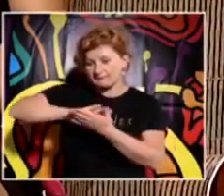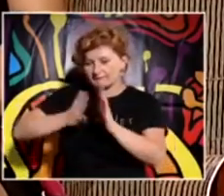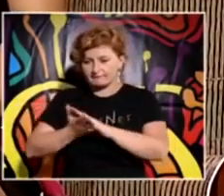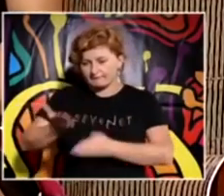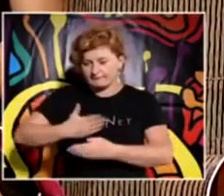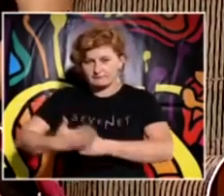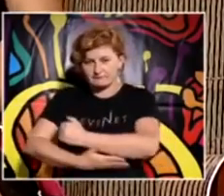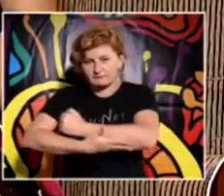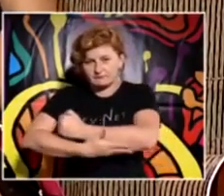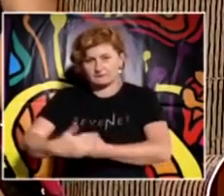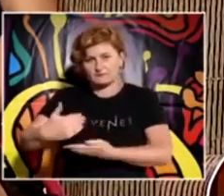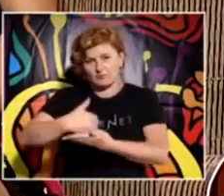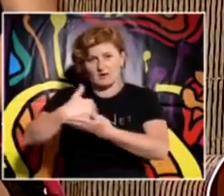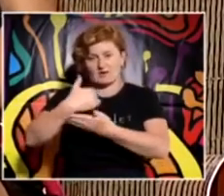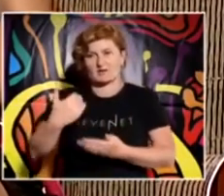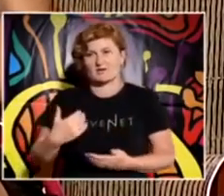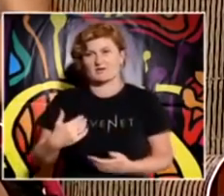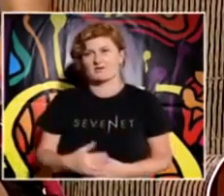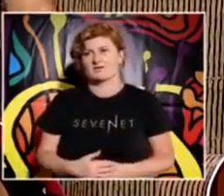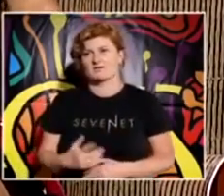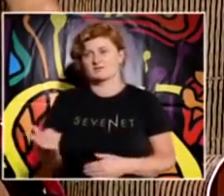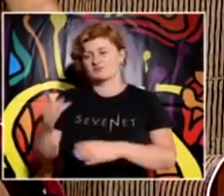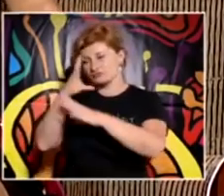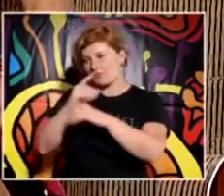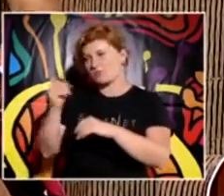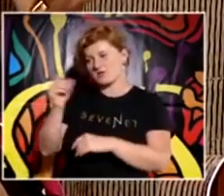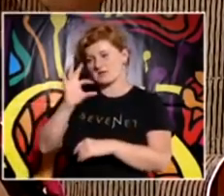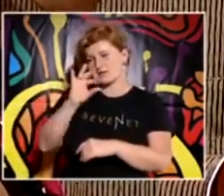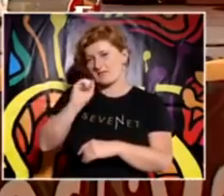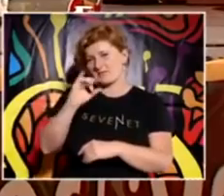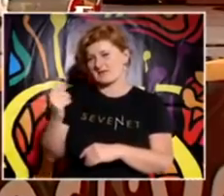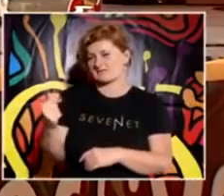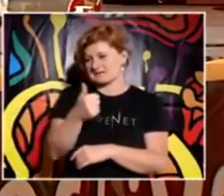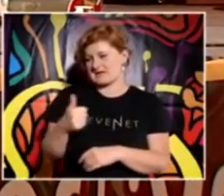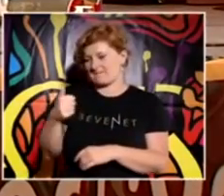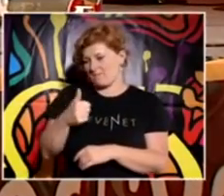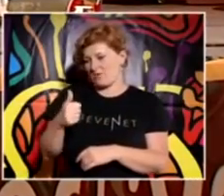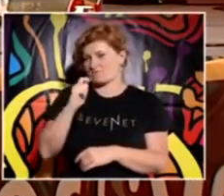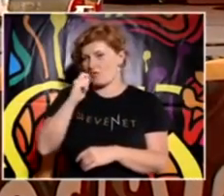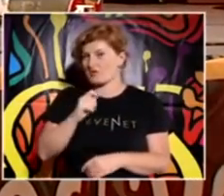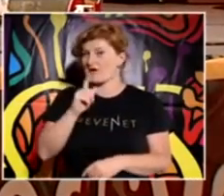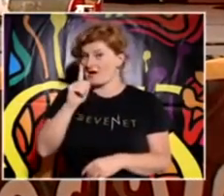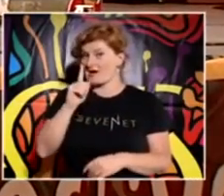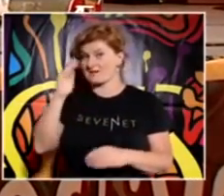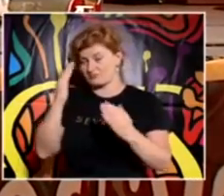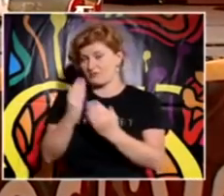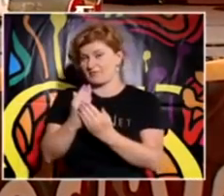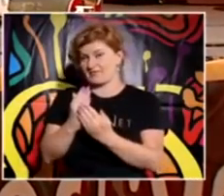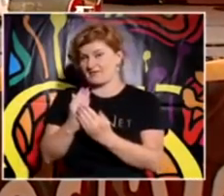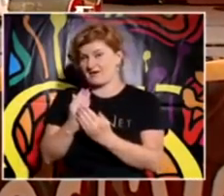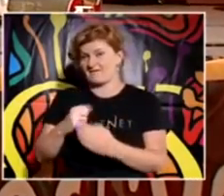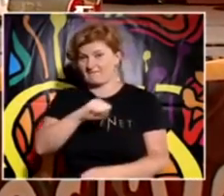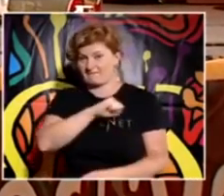Dlatego, no mówię, wielkie też brawa dla Sabiny, która podróżuje samotnie, ale spotyka fajne osoby. Tak, tak, absolutnie.